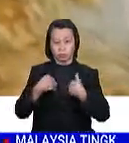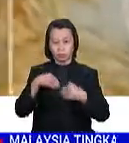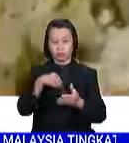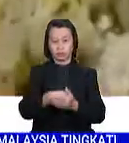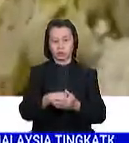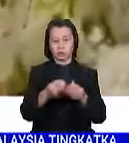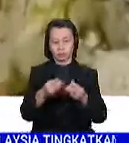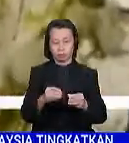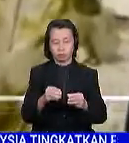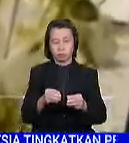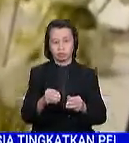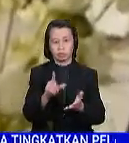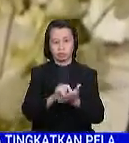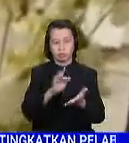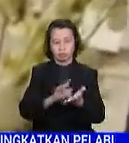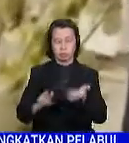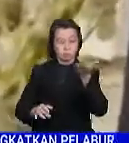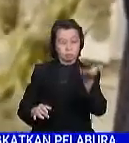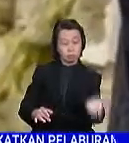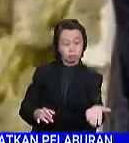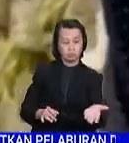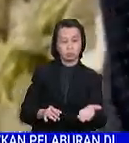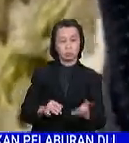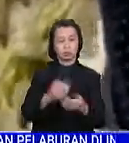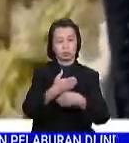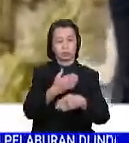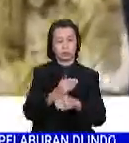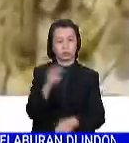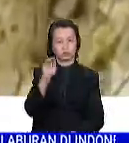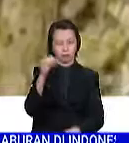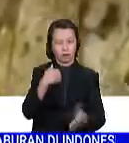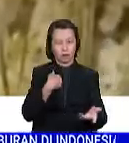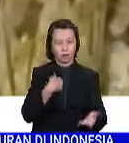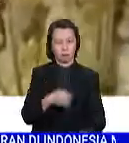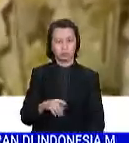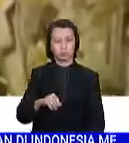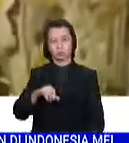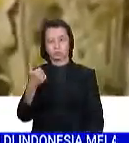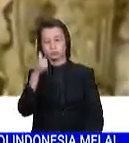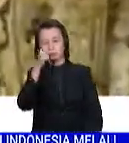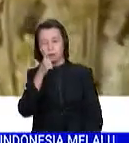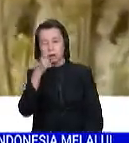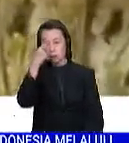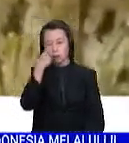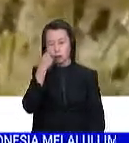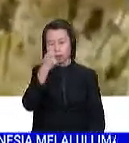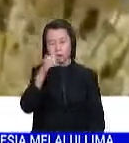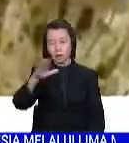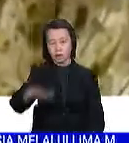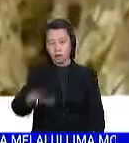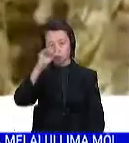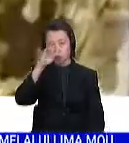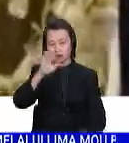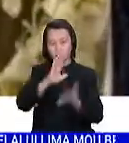media sosial apabila menghidangkan roti canai berbentuk ular. Seorang gadis meluahkan rasa terharu kerana adik lelakinya